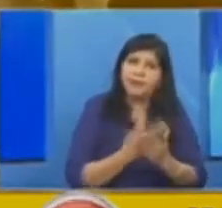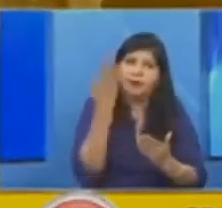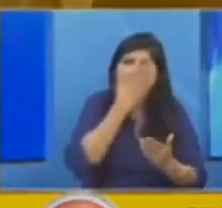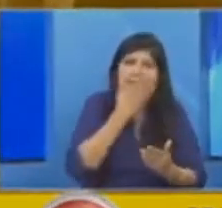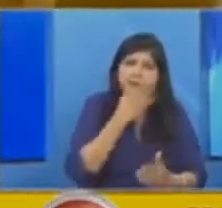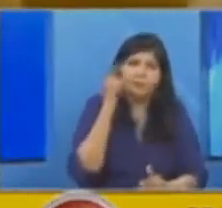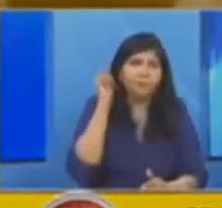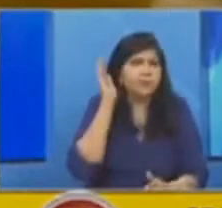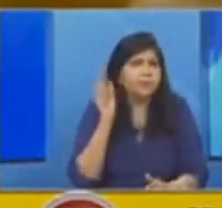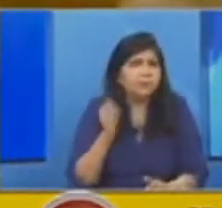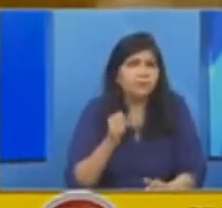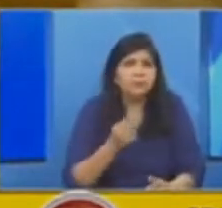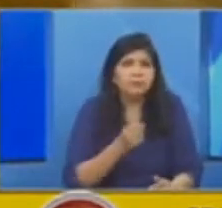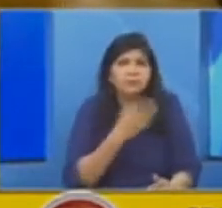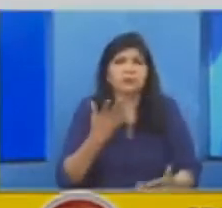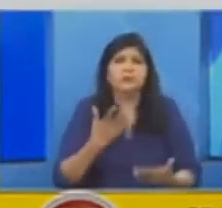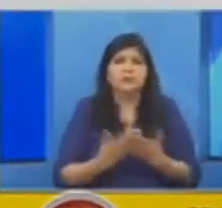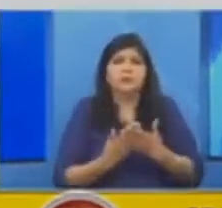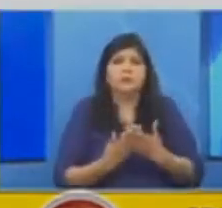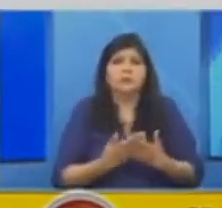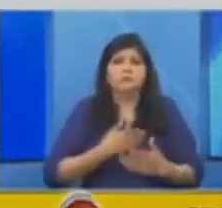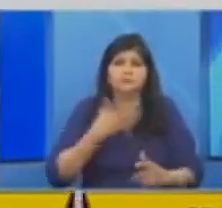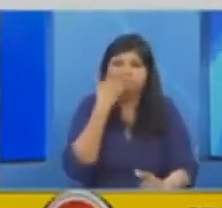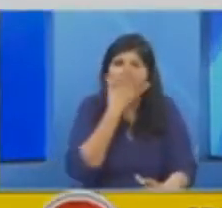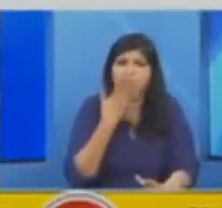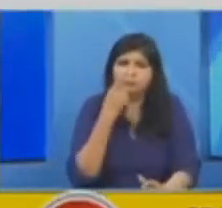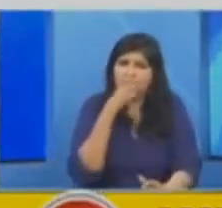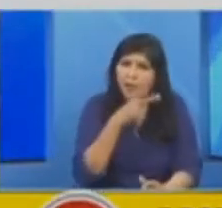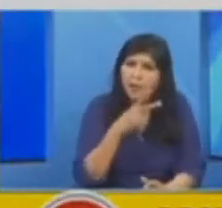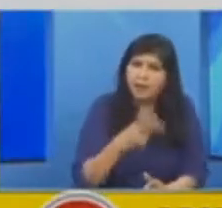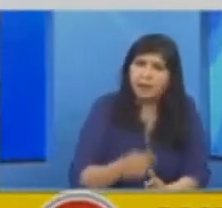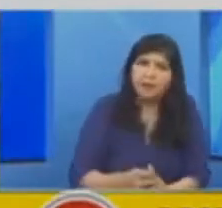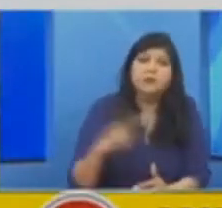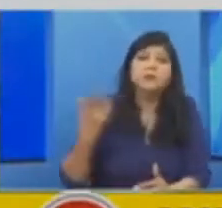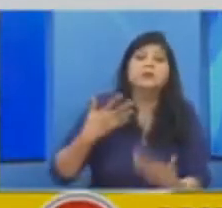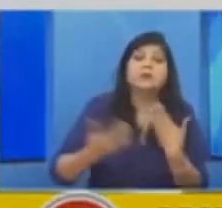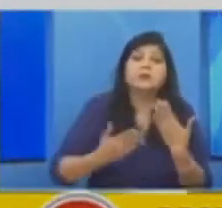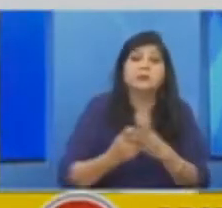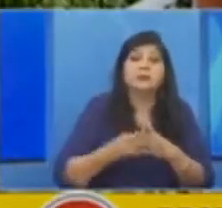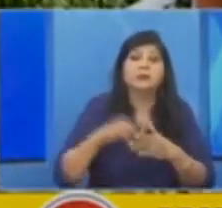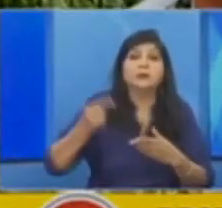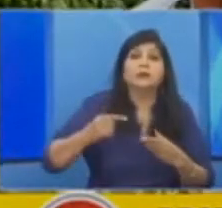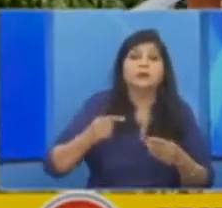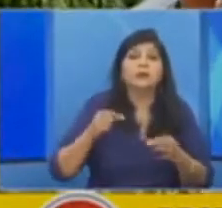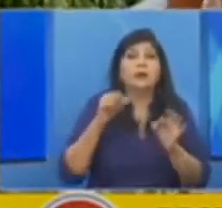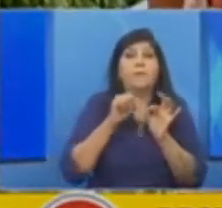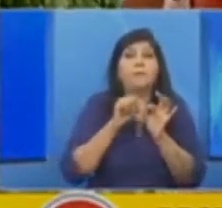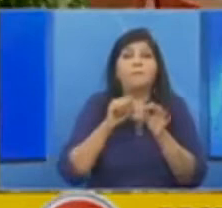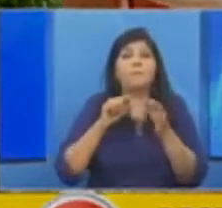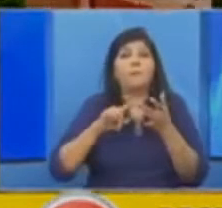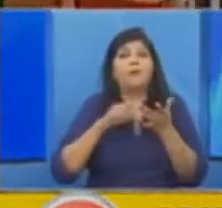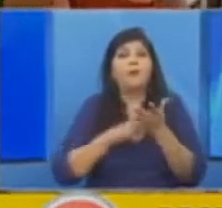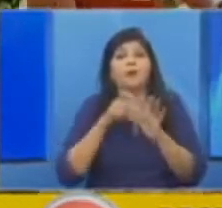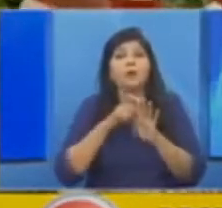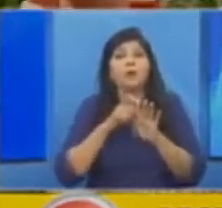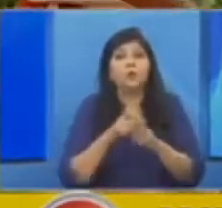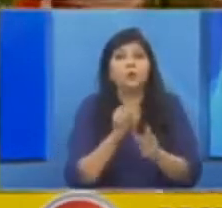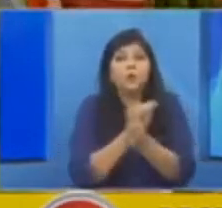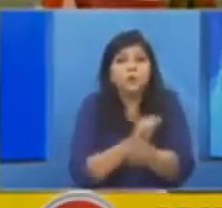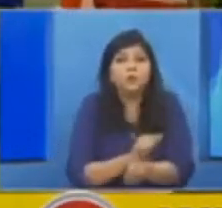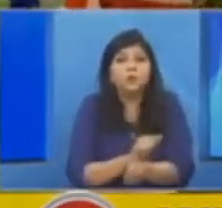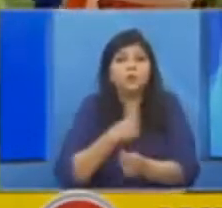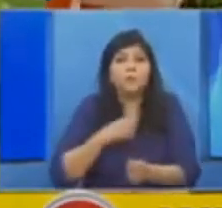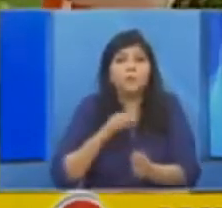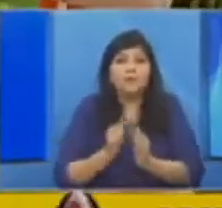पर एक बड़ा भाव करने वाला दरश्ट देखा होगा जिसमें बीड पुलीस अपने साथी डॉक